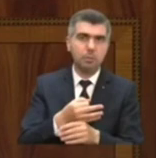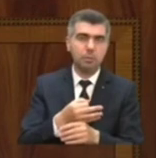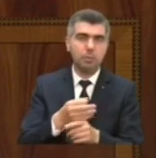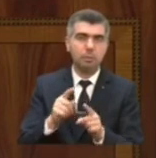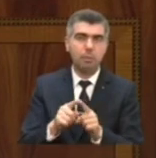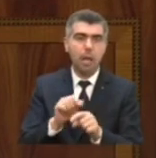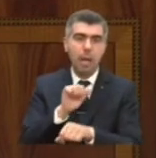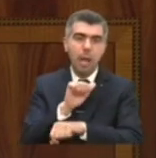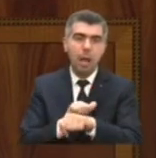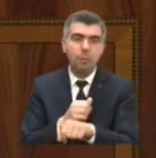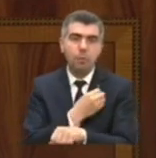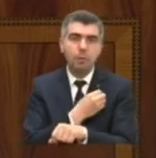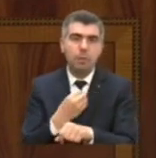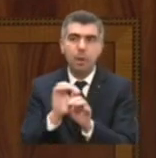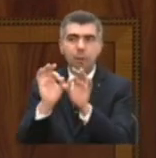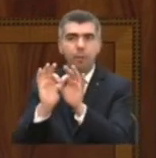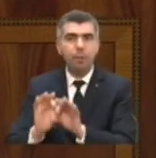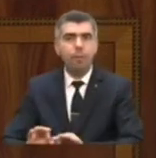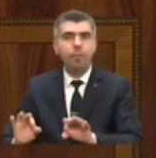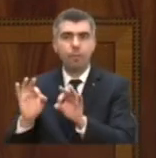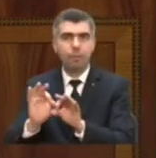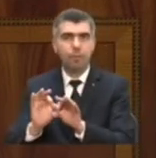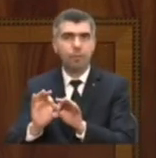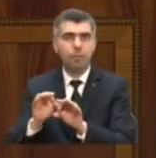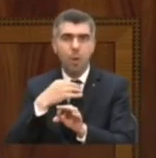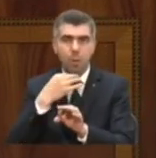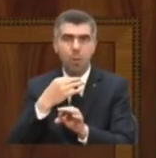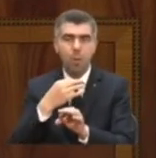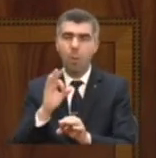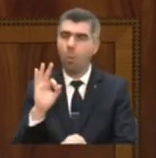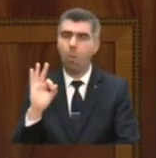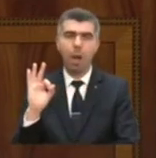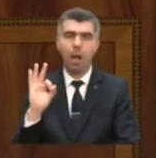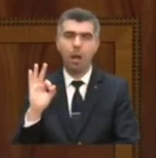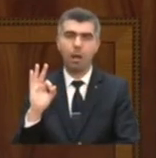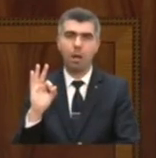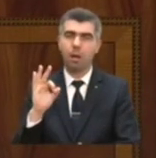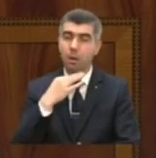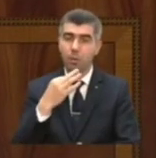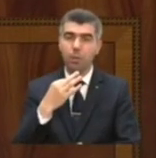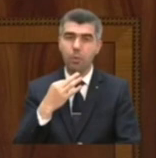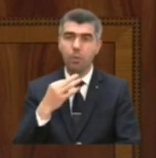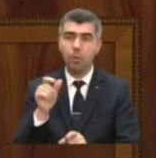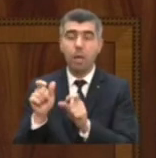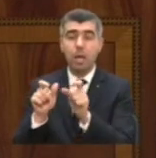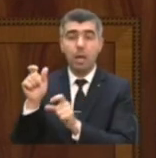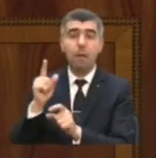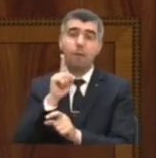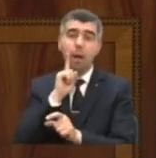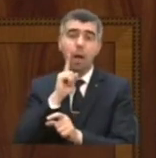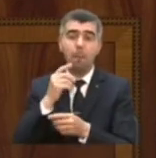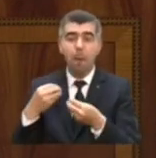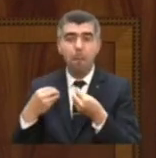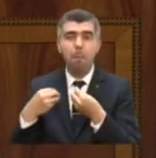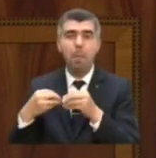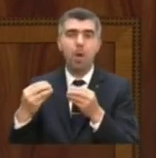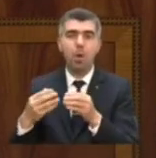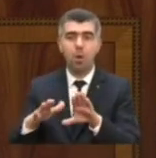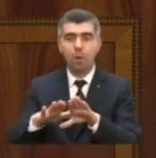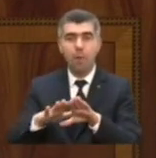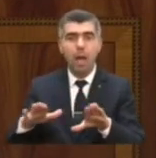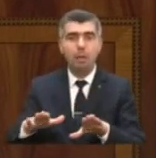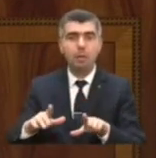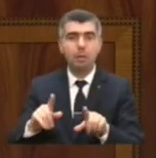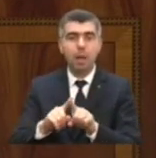التغطيه الصحيه ما عندوش. اقسم لك بالله سيد الرئيس، واحد السيده اللي بغات تبيع القطعه الارضيه ديالها لان عندها سرطان ديال